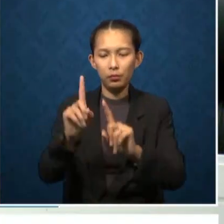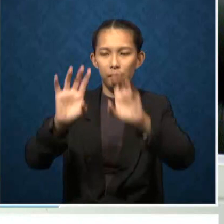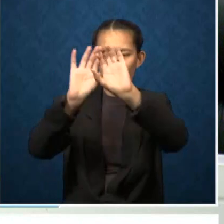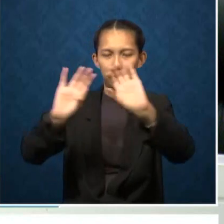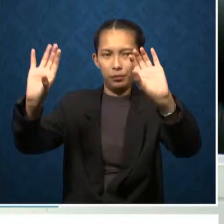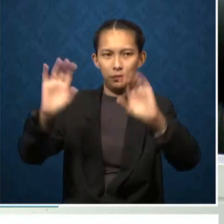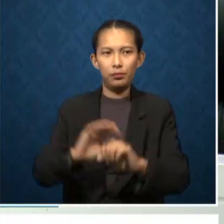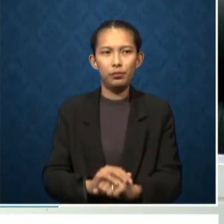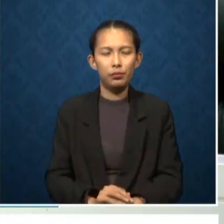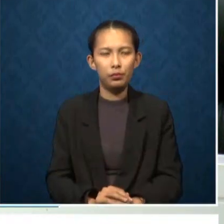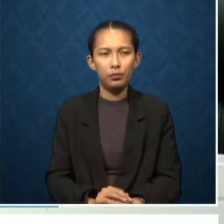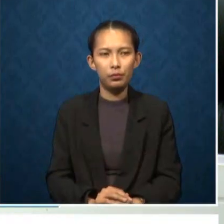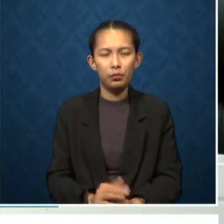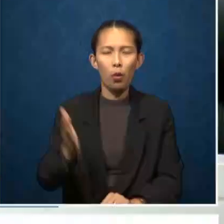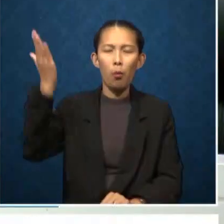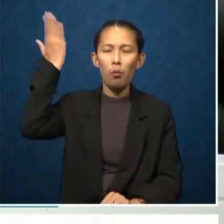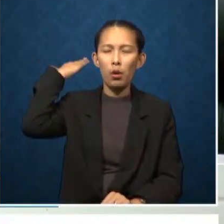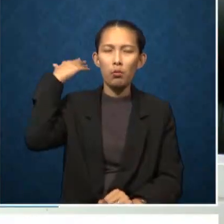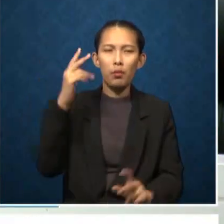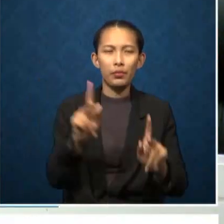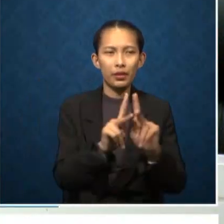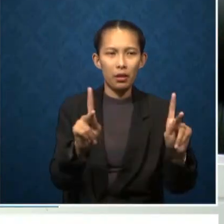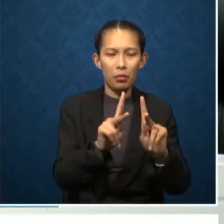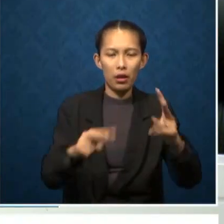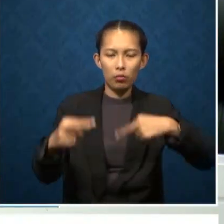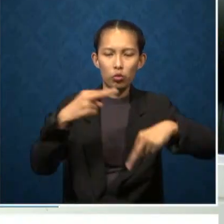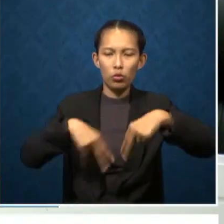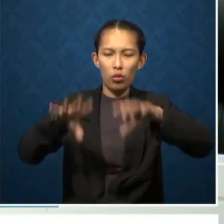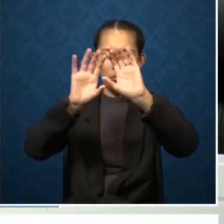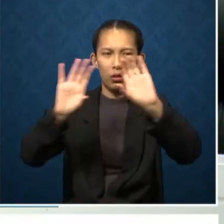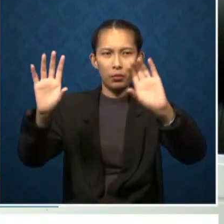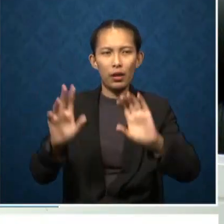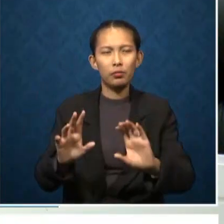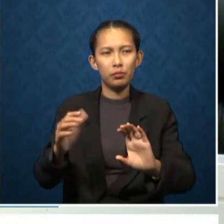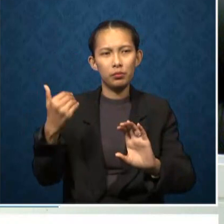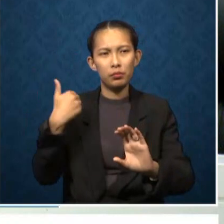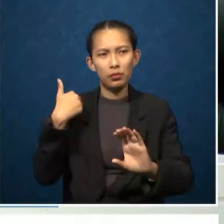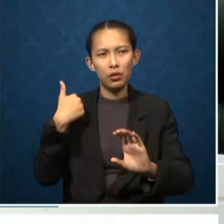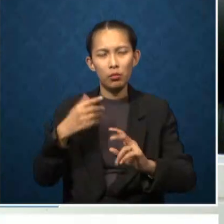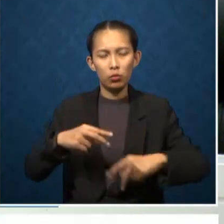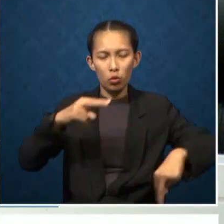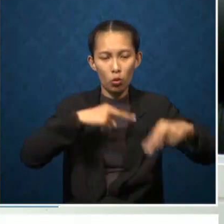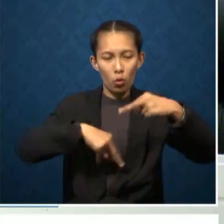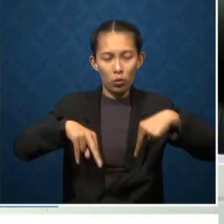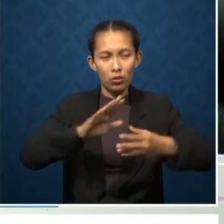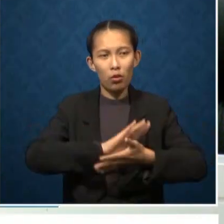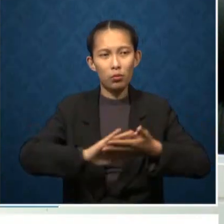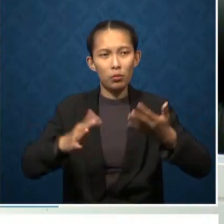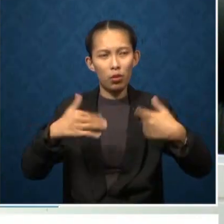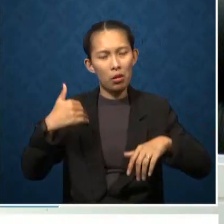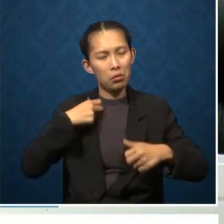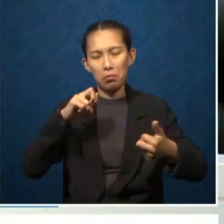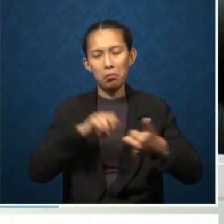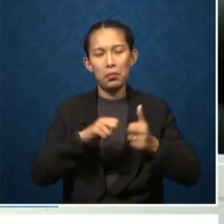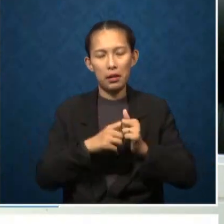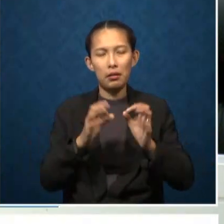การที่ผ่านมาคณะกรรมการตรวจสอบและประเมินผลภาคราชการหรือคอตปที่พอตรวจสอบผลการทำงานภาคราชการเราจะเจอปัญหา